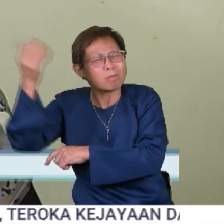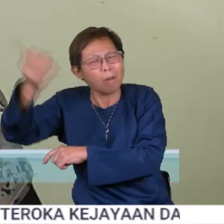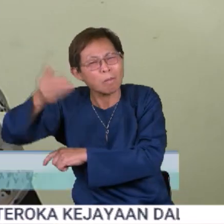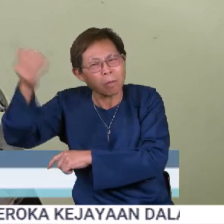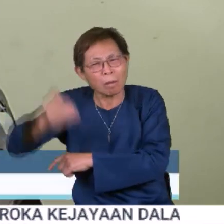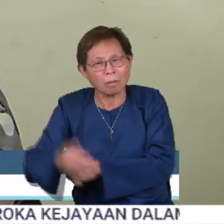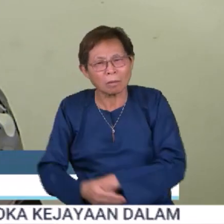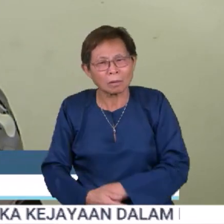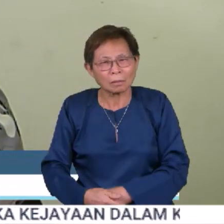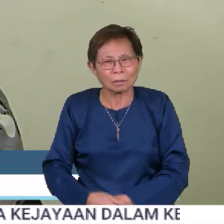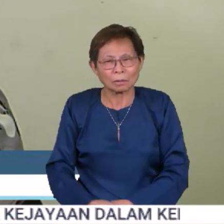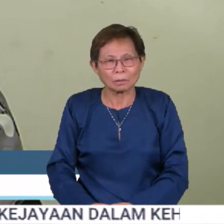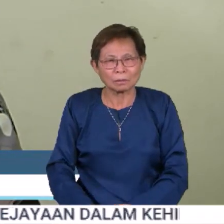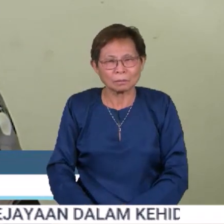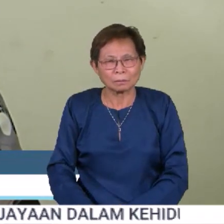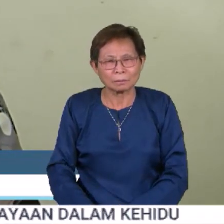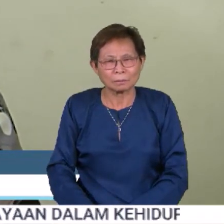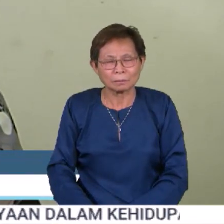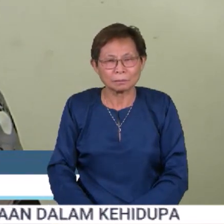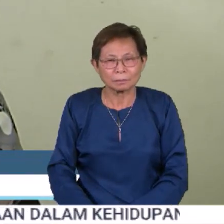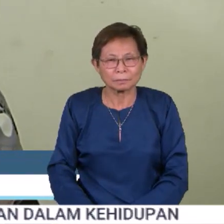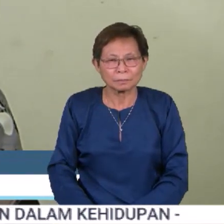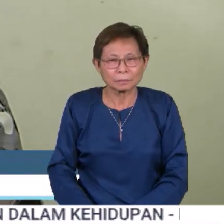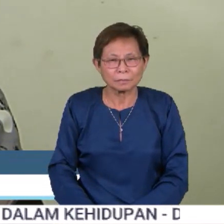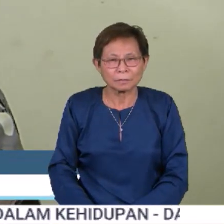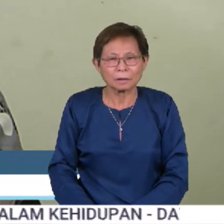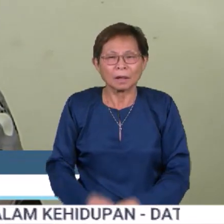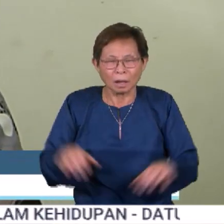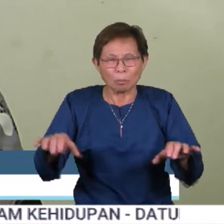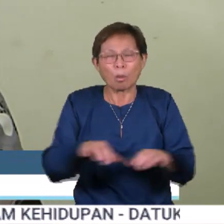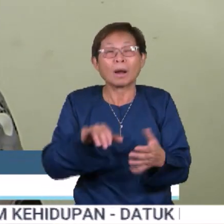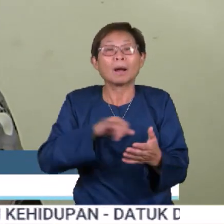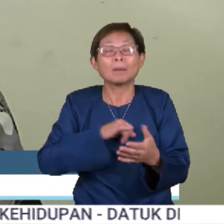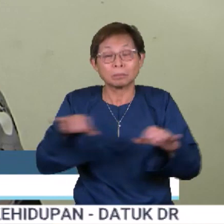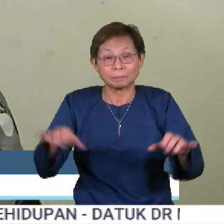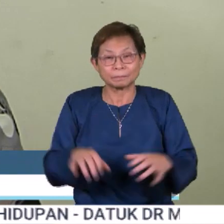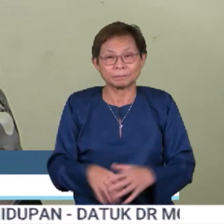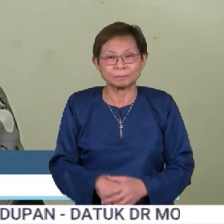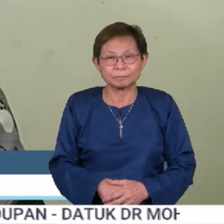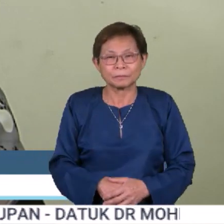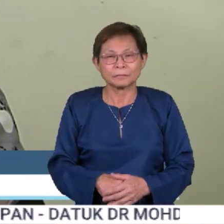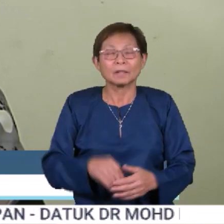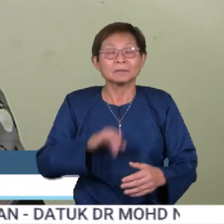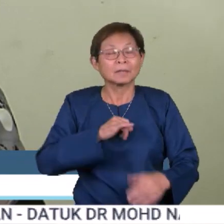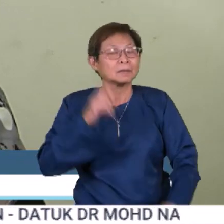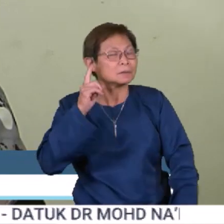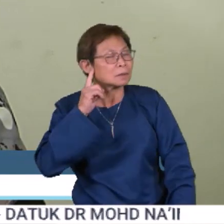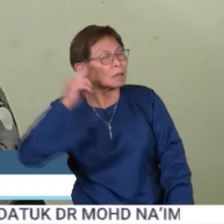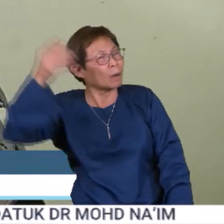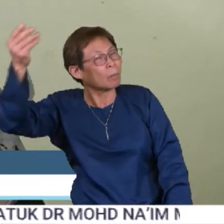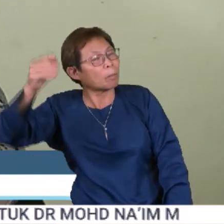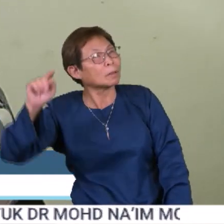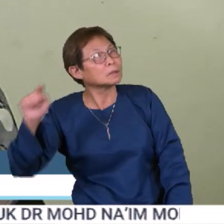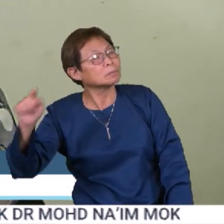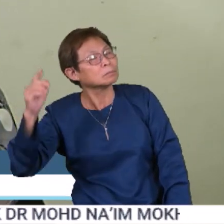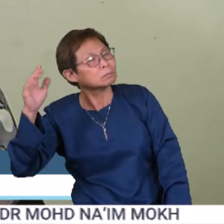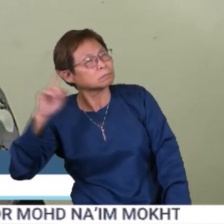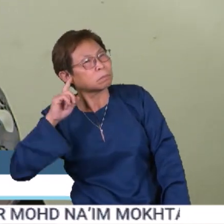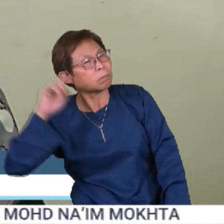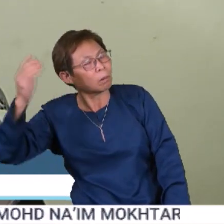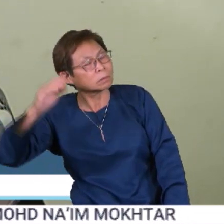ceramah pada Ustaz Abilio. Itu buat saya. Dengan ceramah dia, saya